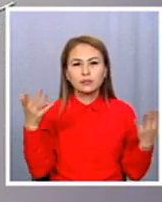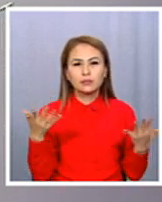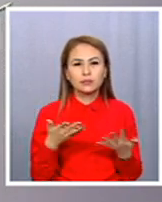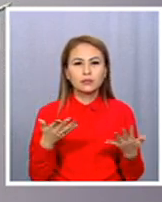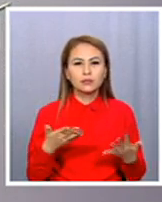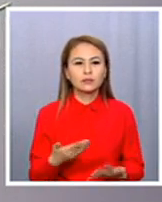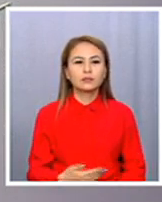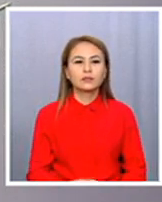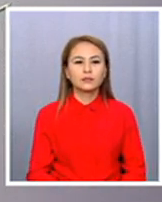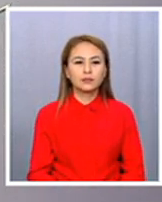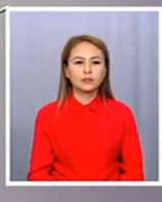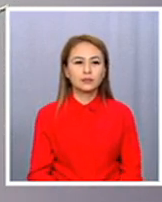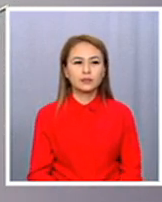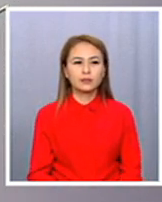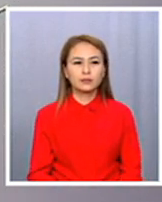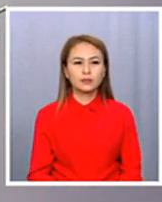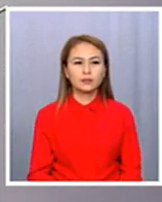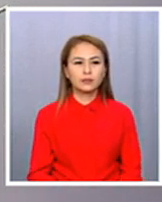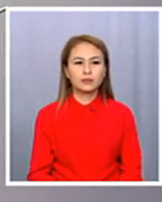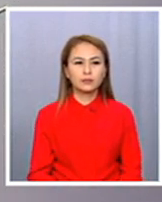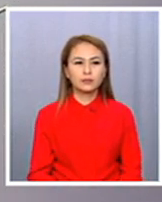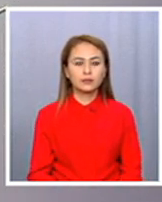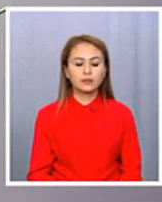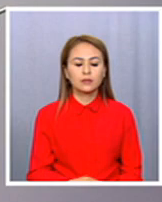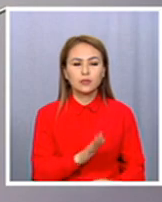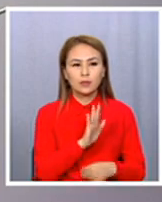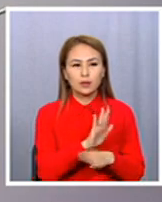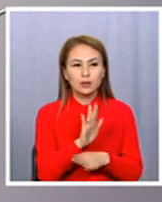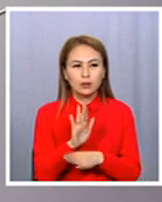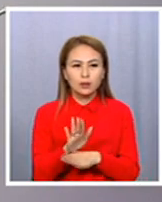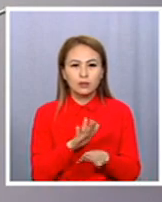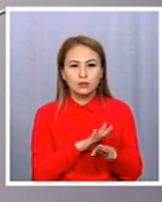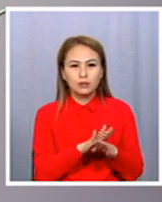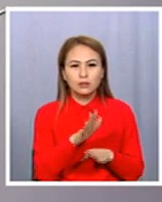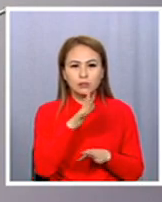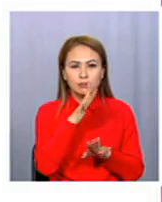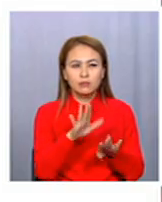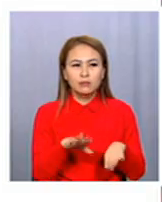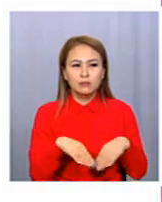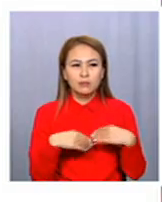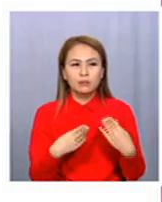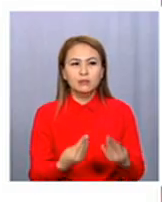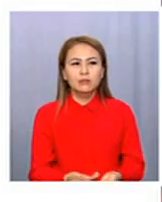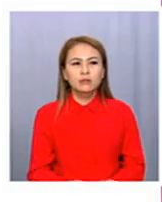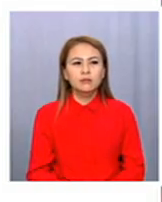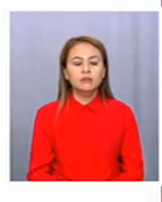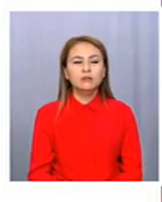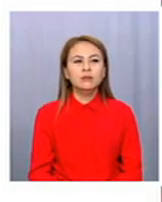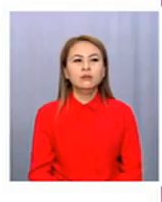қандай? Тапсырма орындауға уақыт беріледі. Іске сәт.